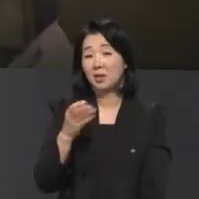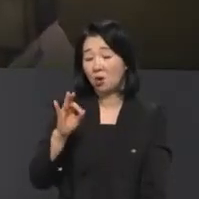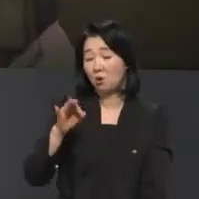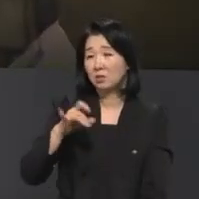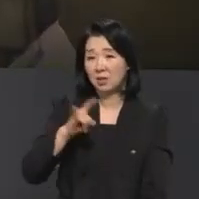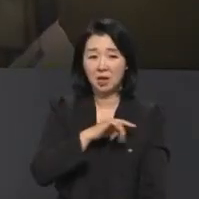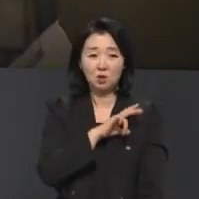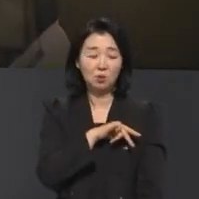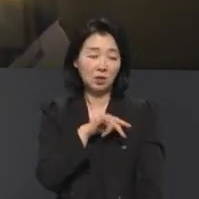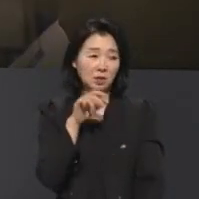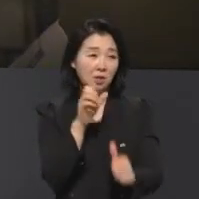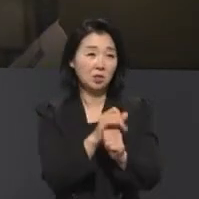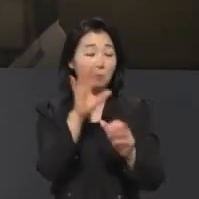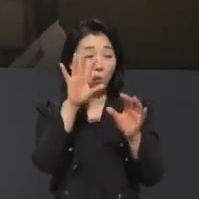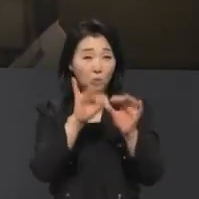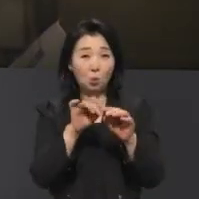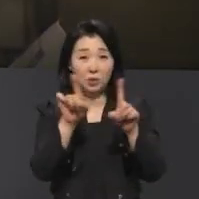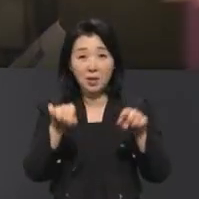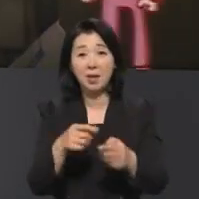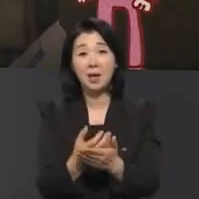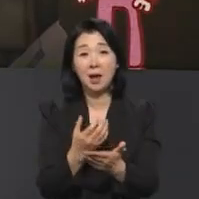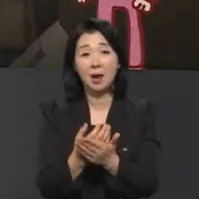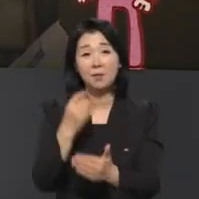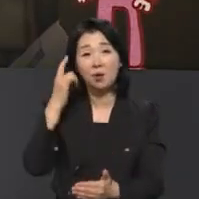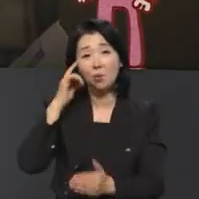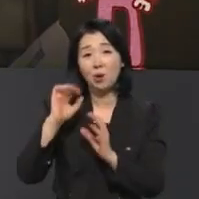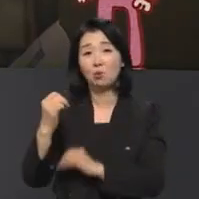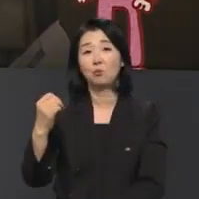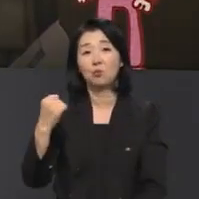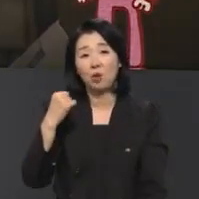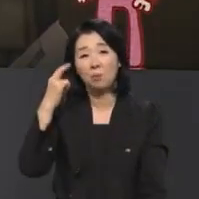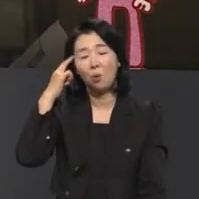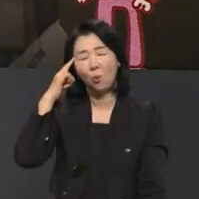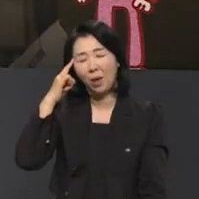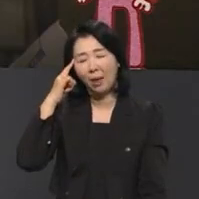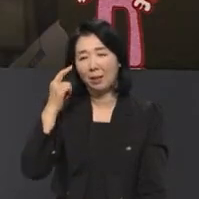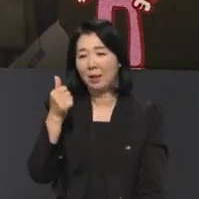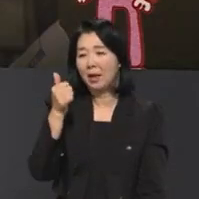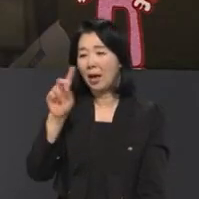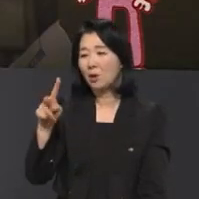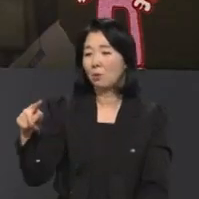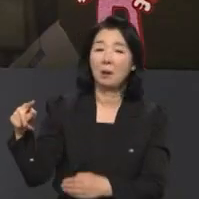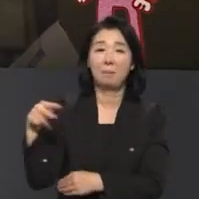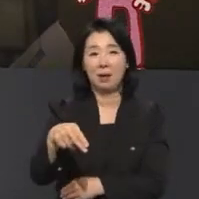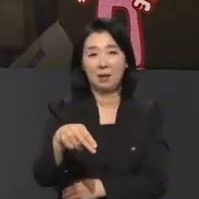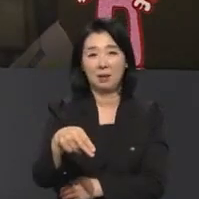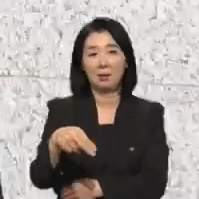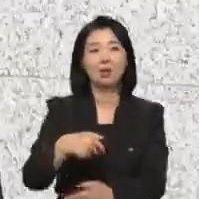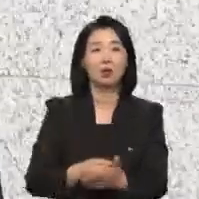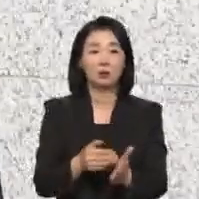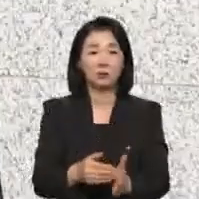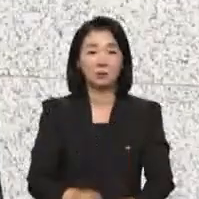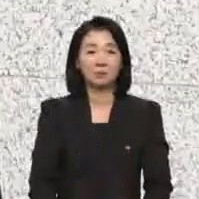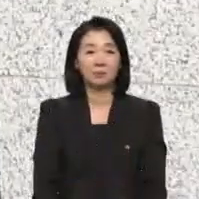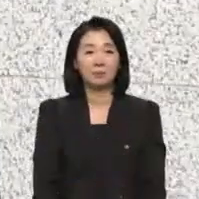체포동의안 문제입니다. 오히려 국민의힘은 일찌감치 하 의원과 손절하기로 마음을 먹은 듯한데요.